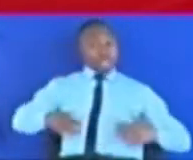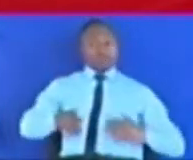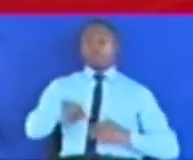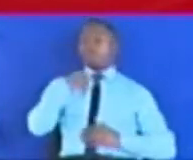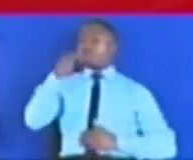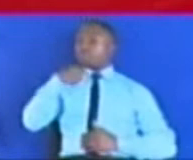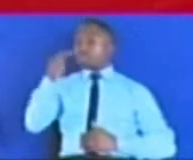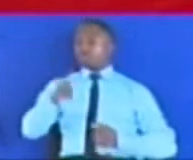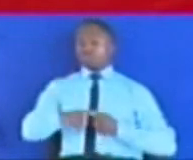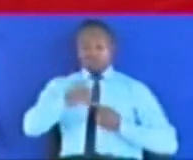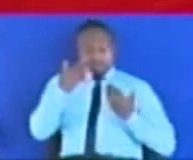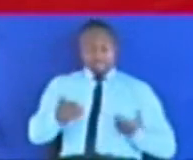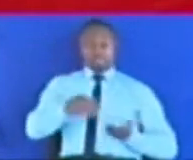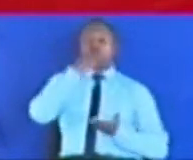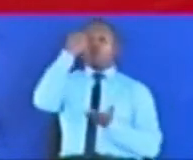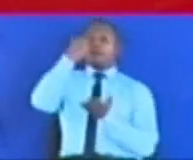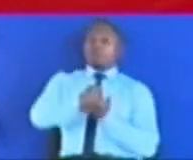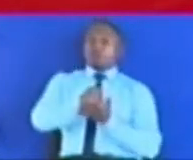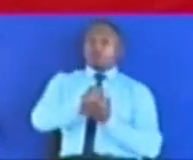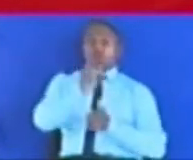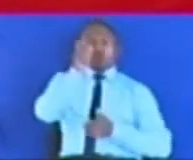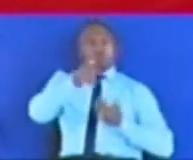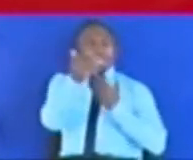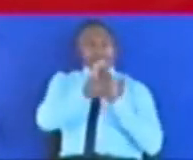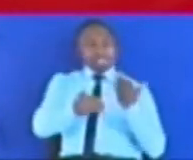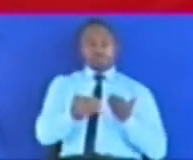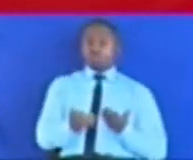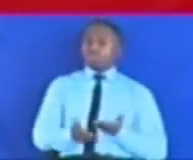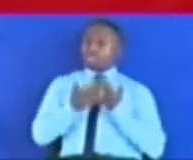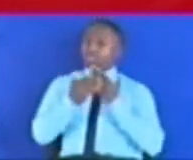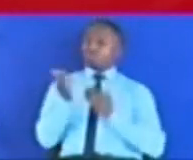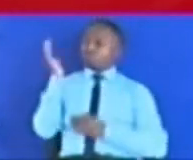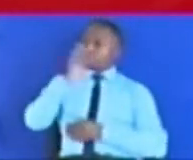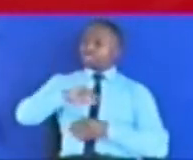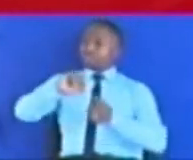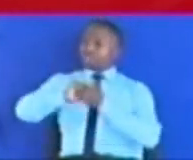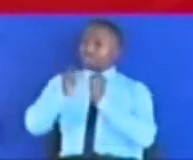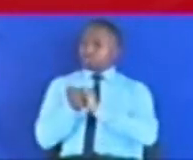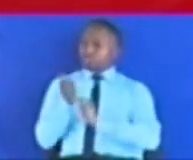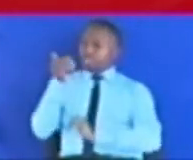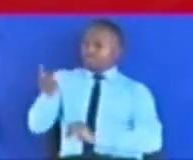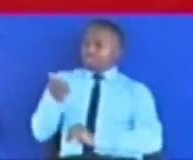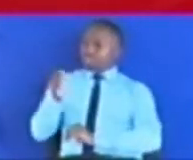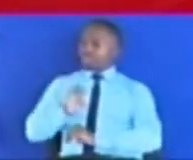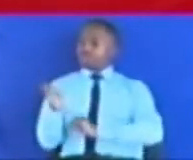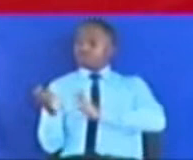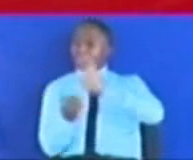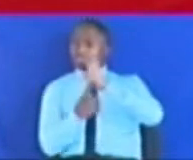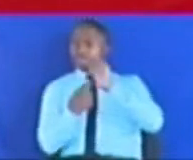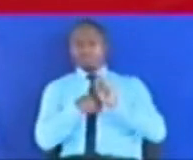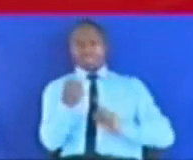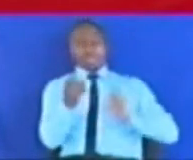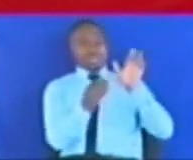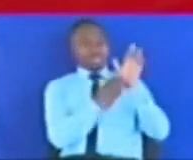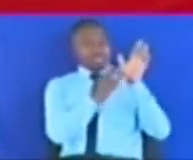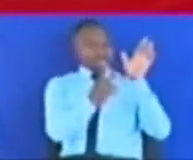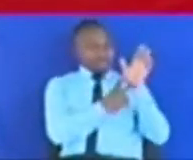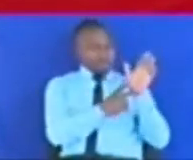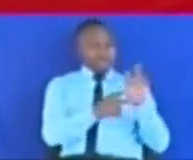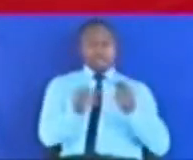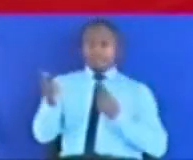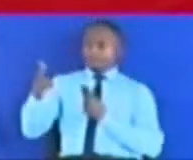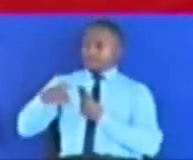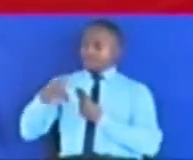TAMISEMI, tuamue sasa wananchi hawa kuwamalizia tatizo lao. Vijiji 6,197 vipelekewe